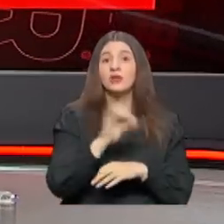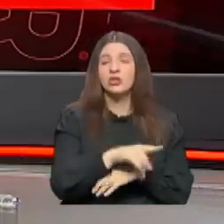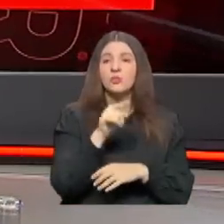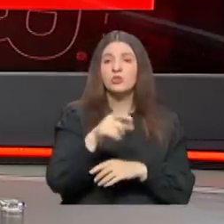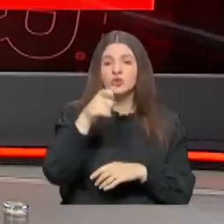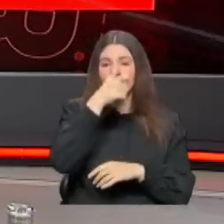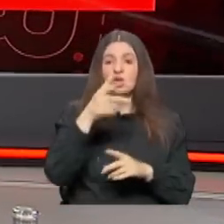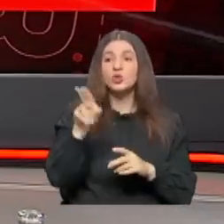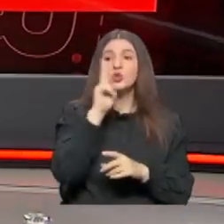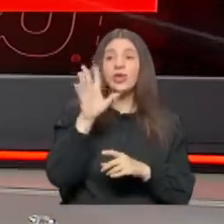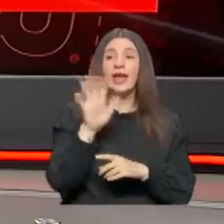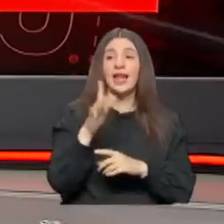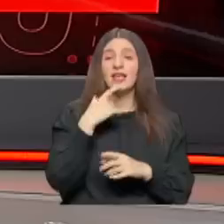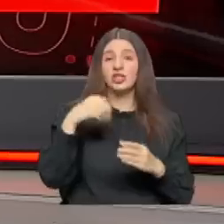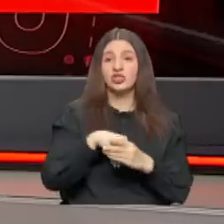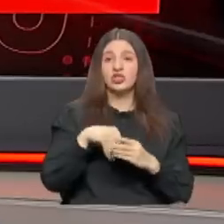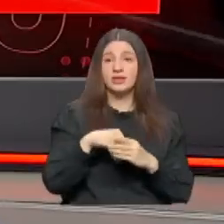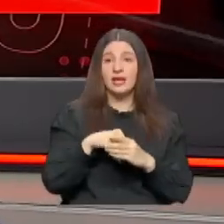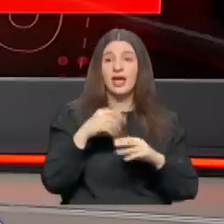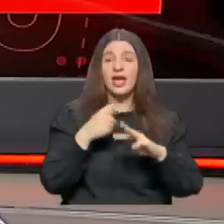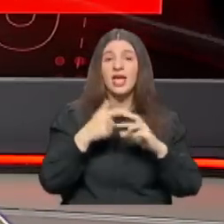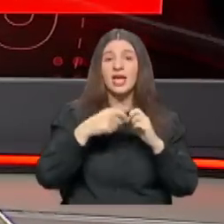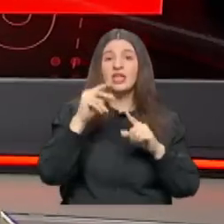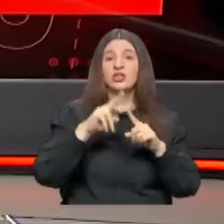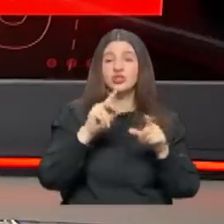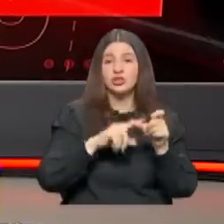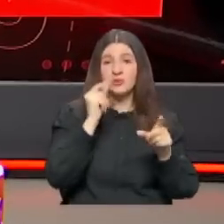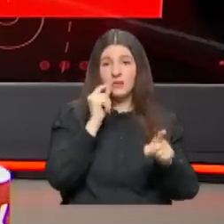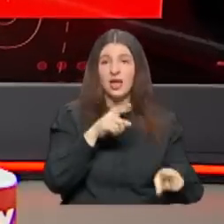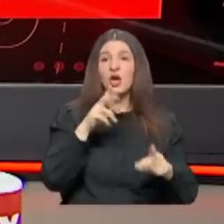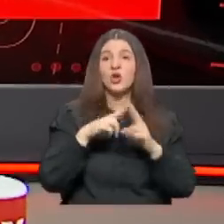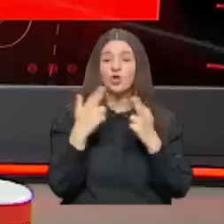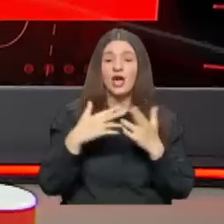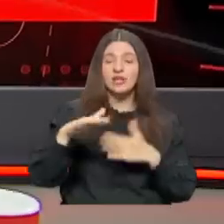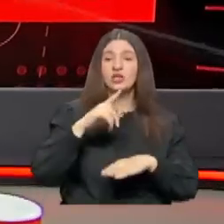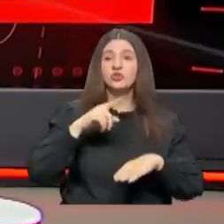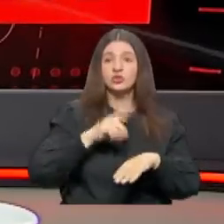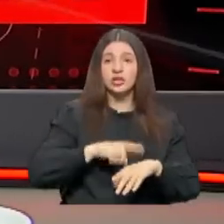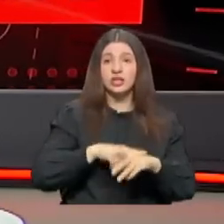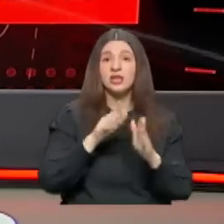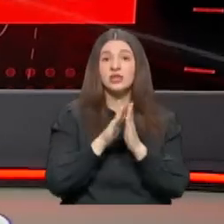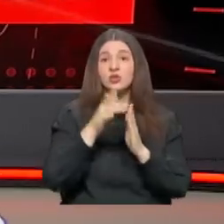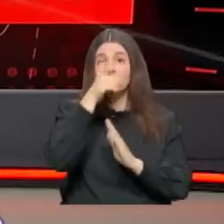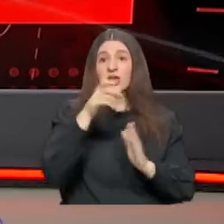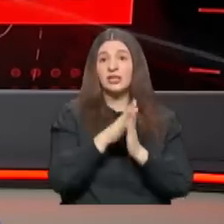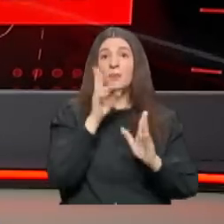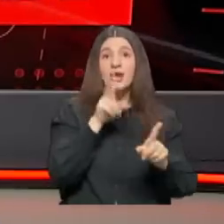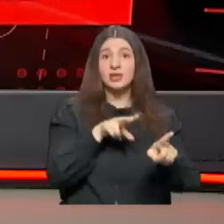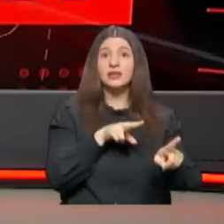Bu ülkede son 50 yılda Erinç Yeldan, Küreselleşme Sürecinde Türkiye kitabı. Bakın,